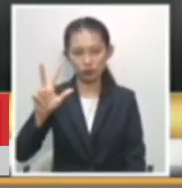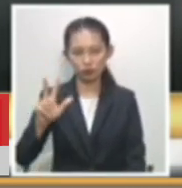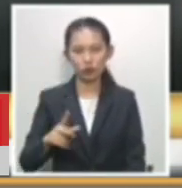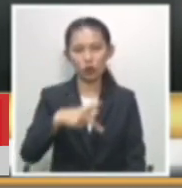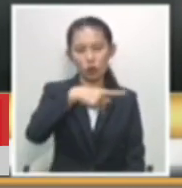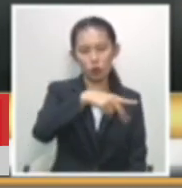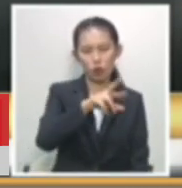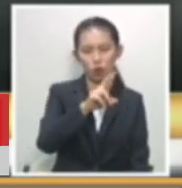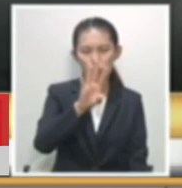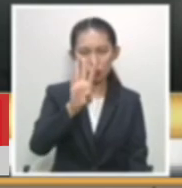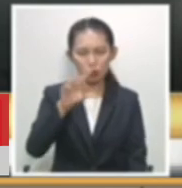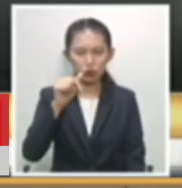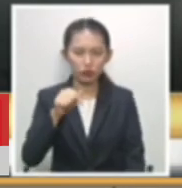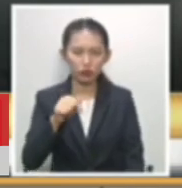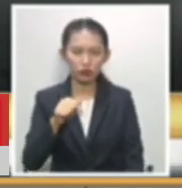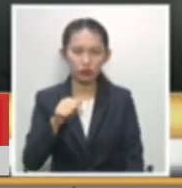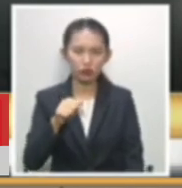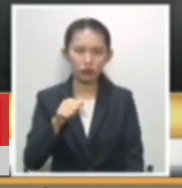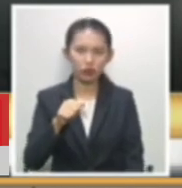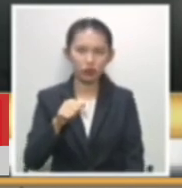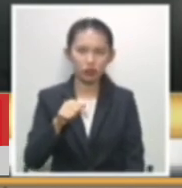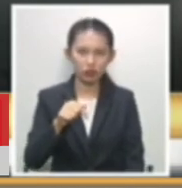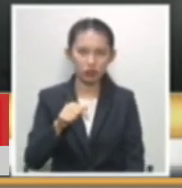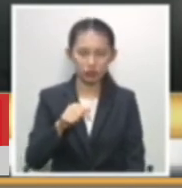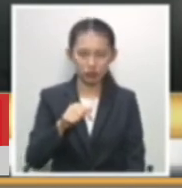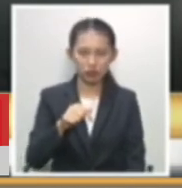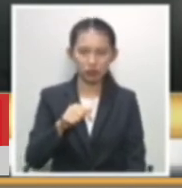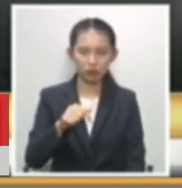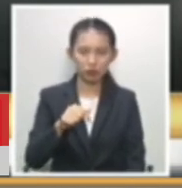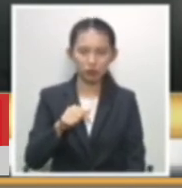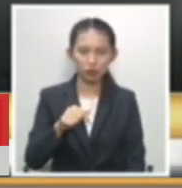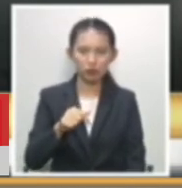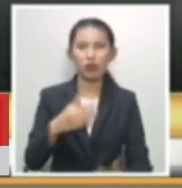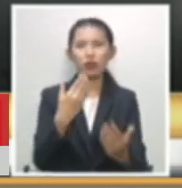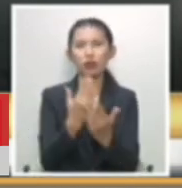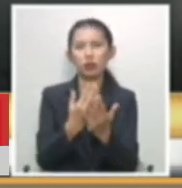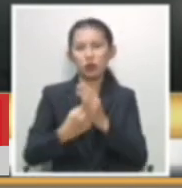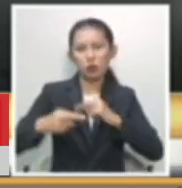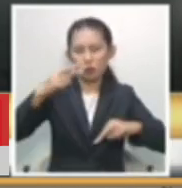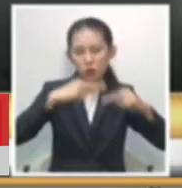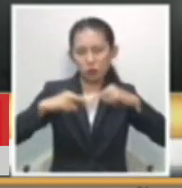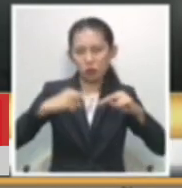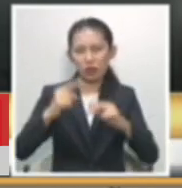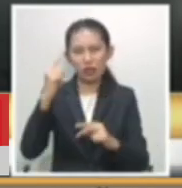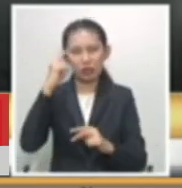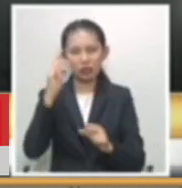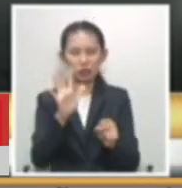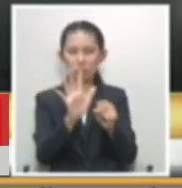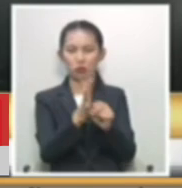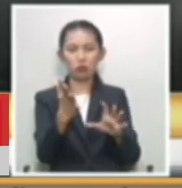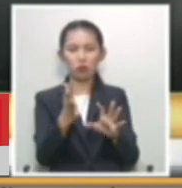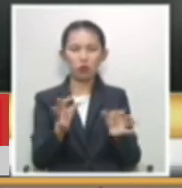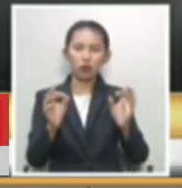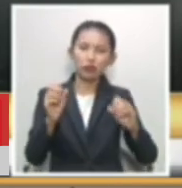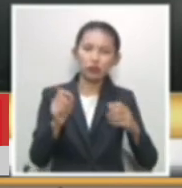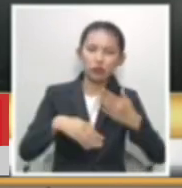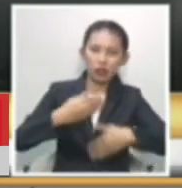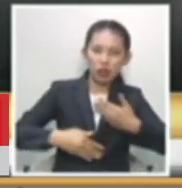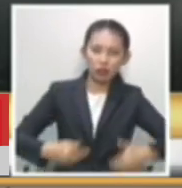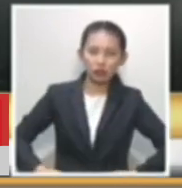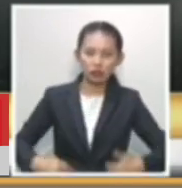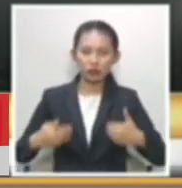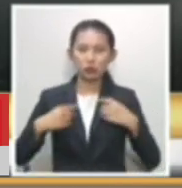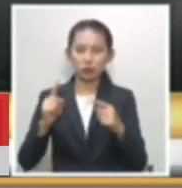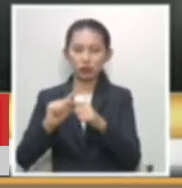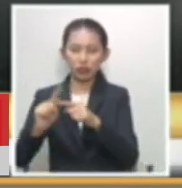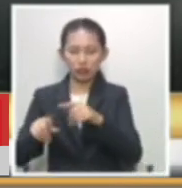นี้ไม่ได้ให้ความสำคัญกับปากท้องของพ่อแม่พี่น้องประชาชนหรือเศรษฐกิจไปมากกว่าความส